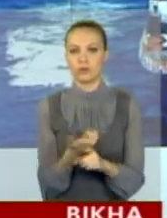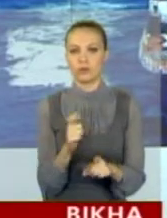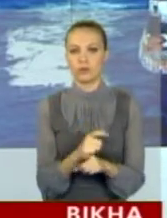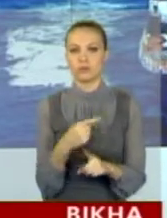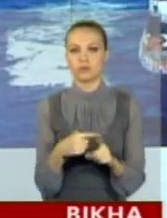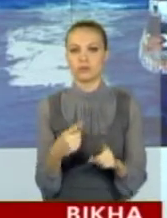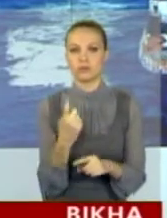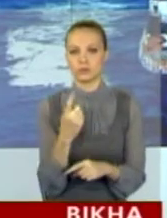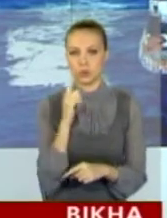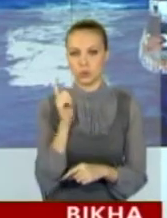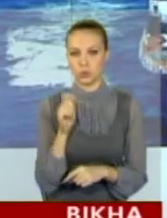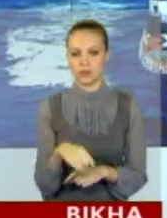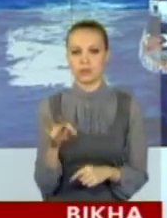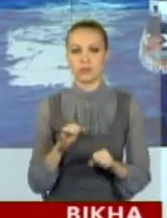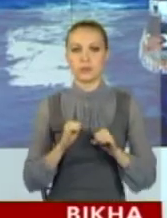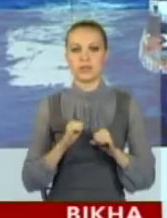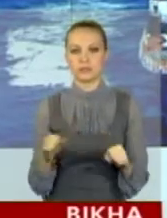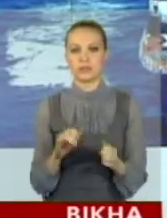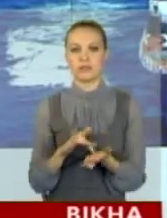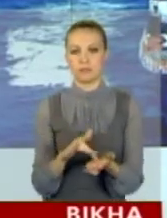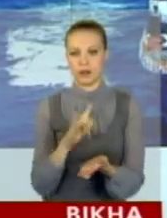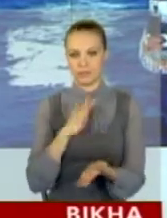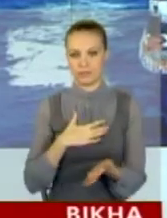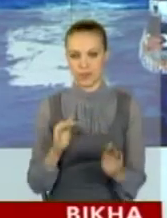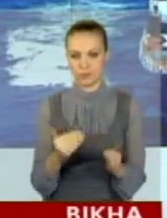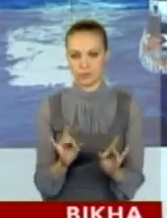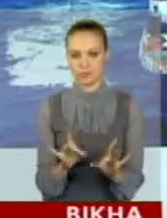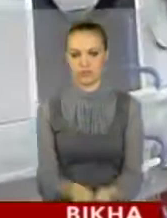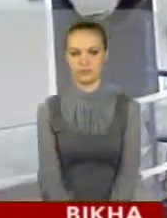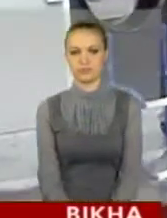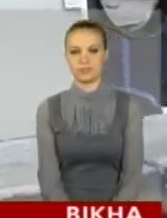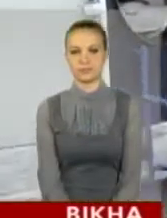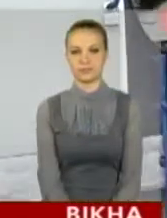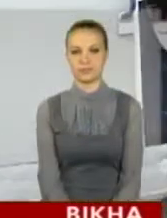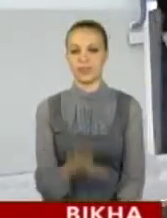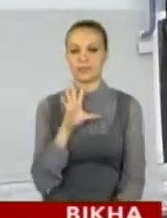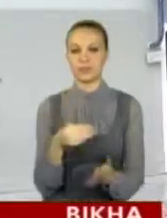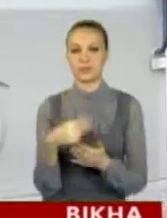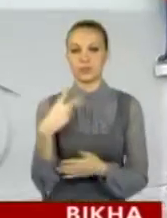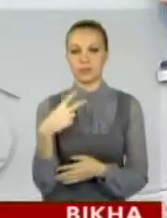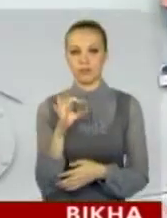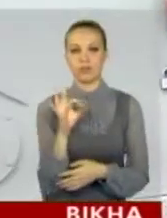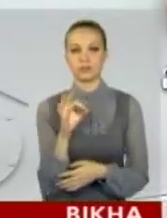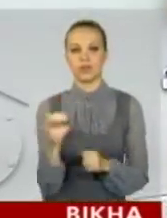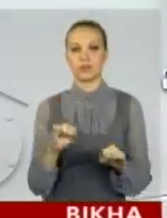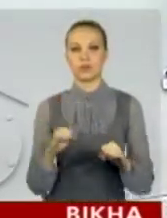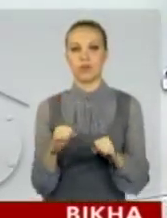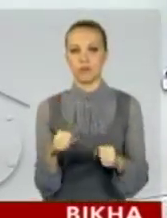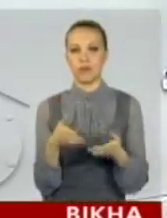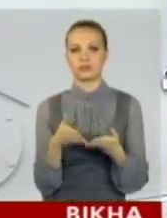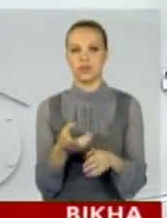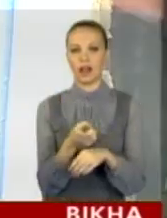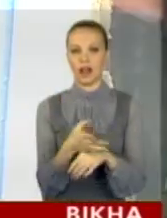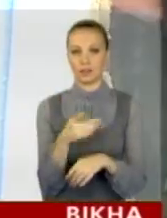півсотні українців. Про сміливі мандри у нашому сюжеті. У свої 20 Олександр командує зенітними